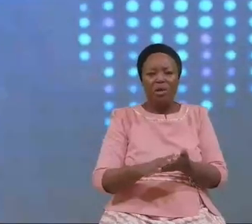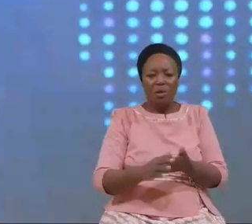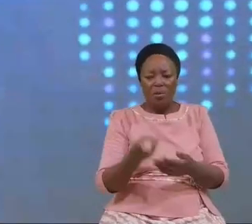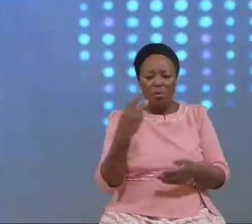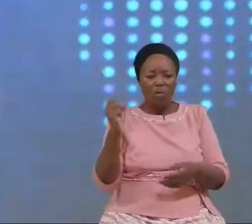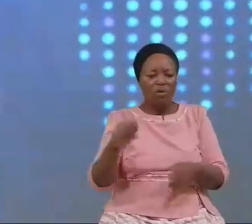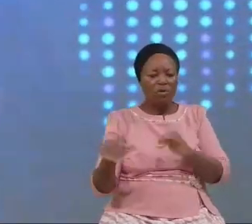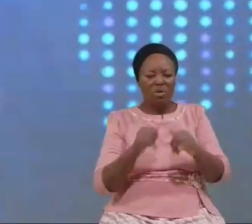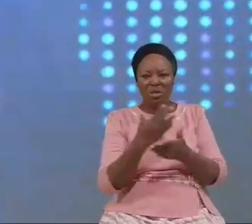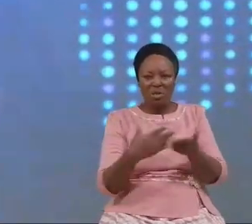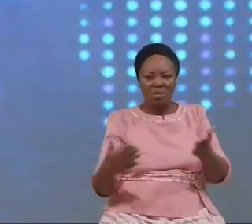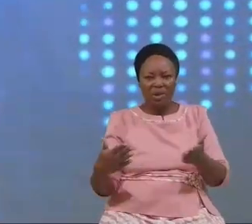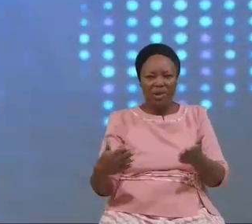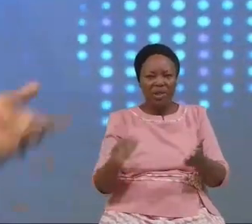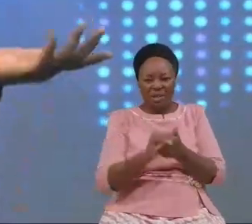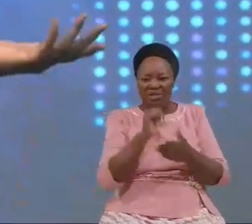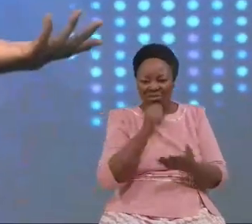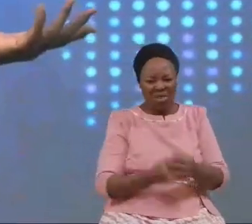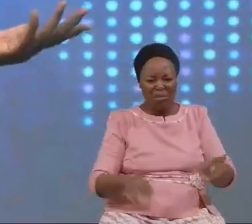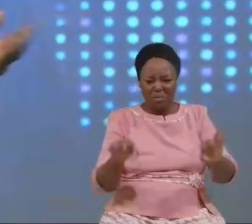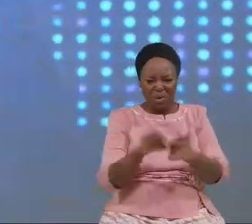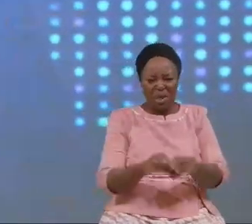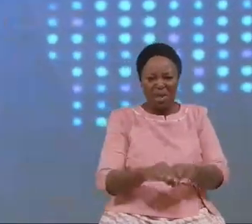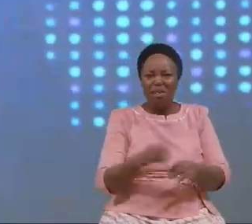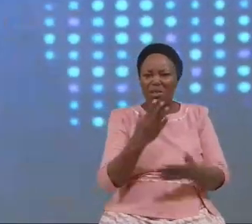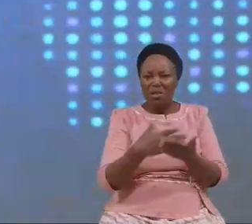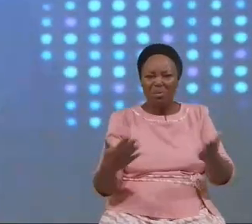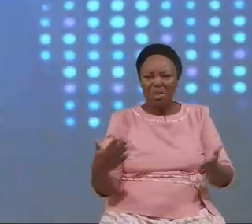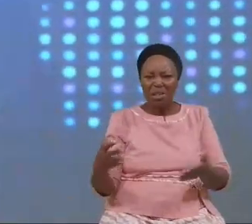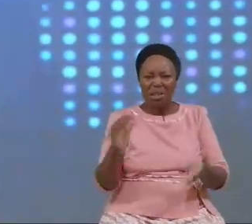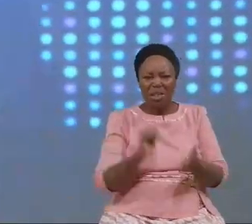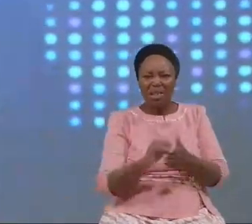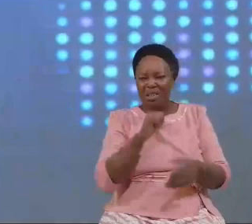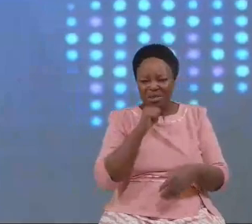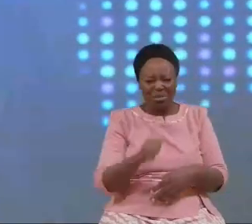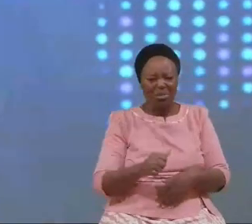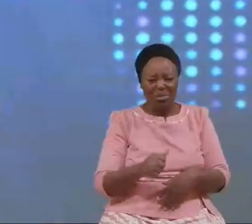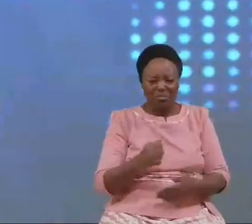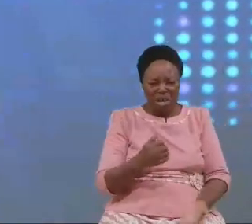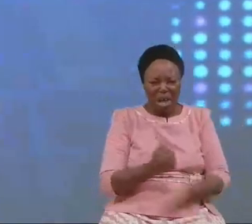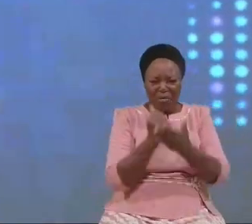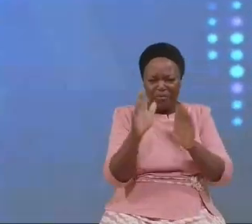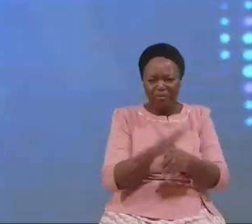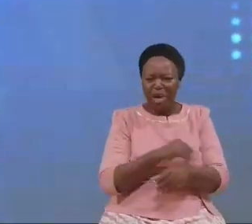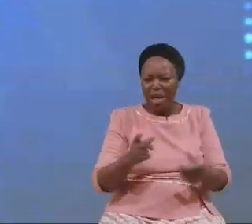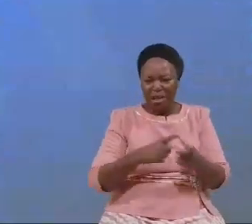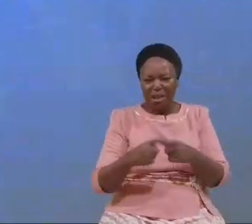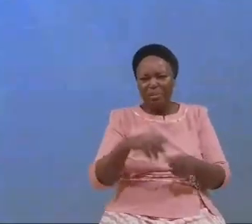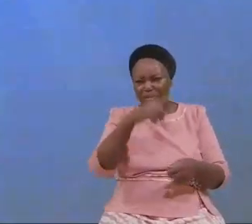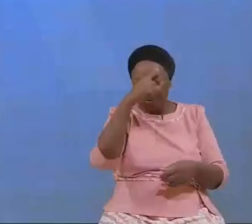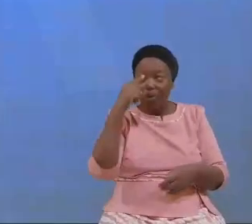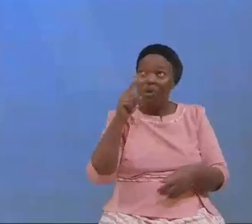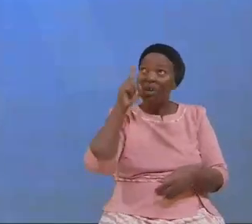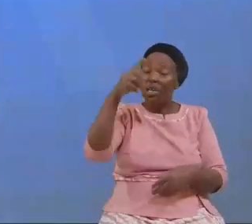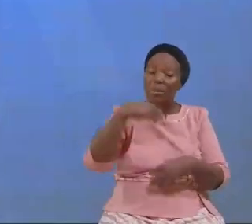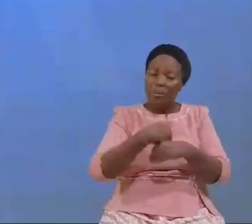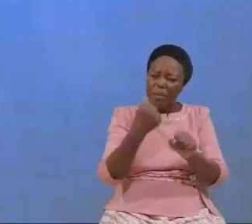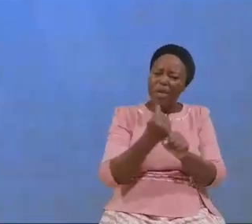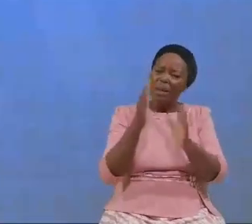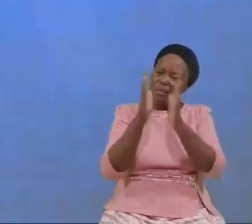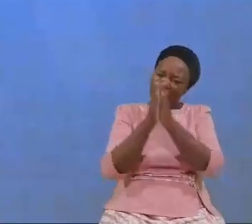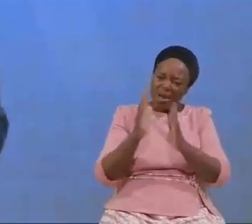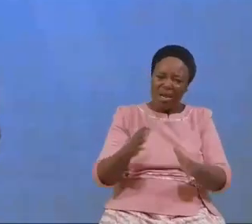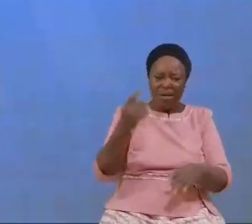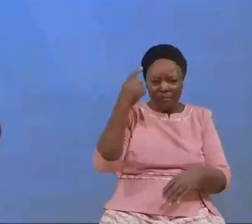faisait quelque chose d'inutile quelque chose qui n'était pas important parce qu'il intercède